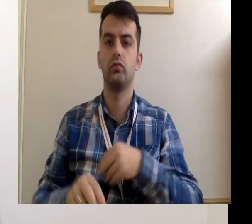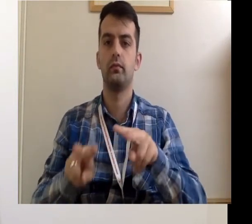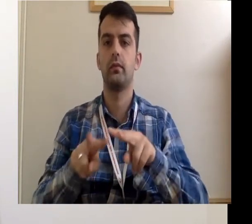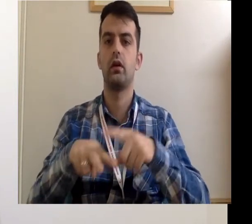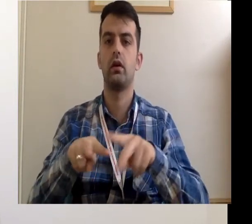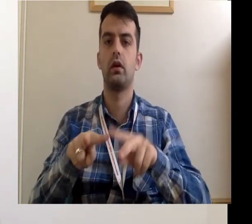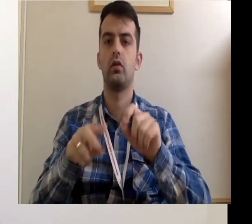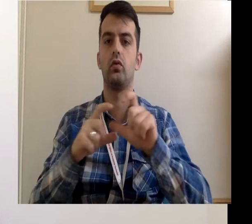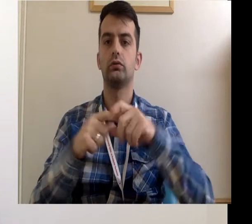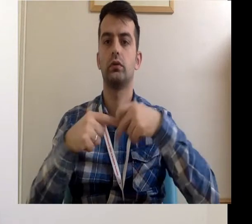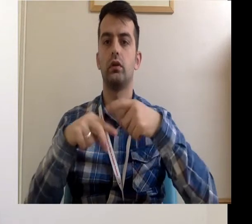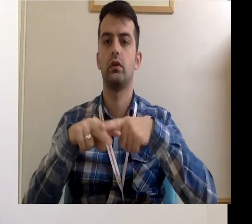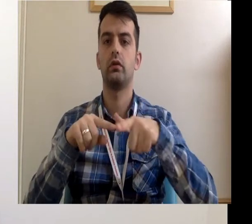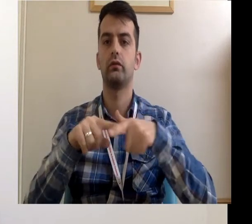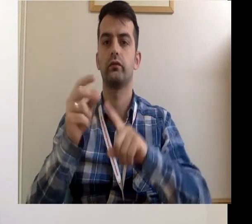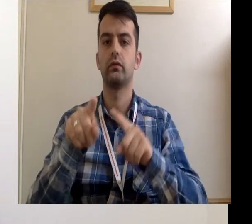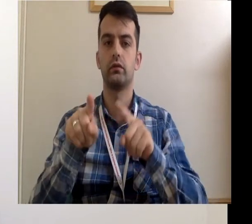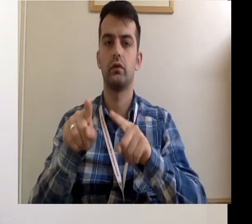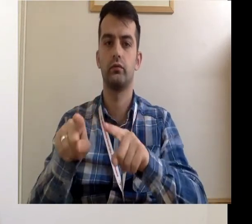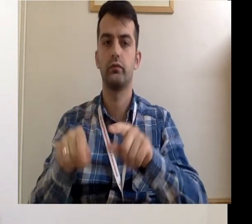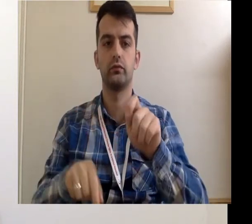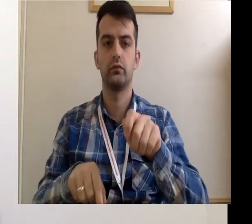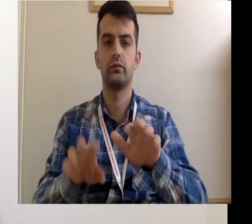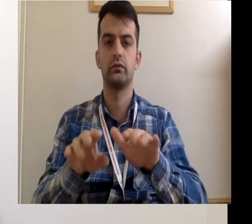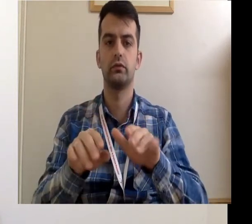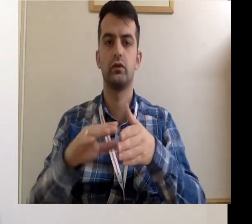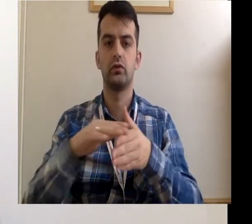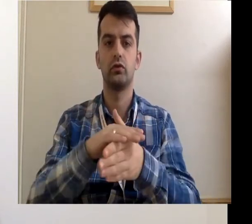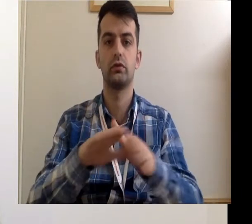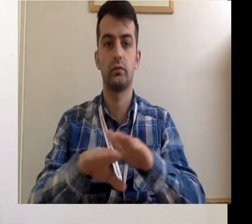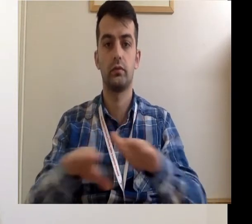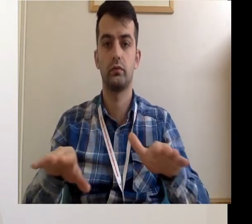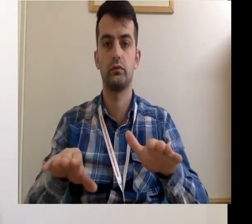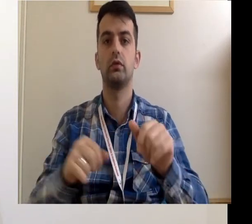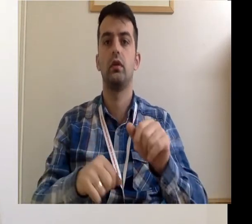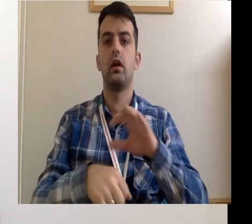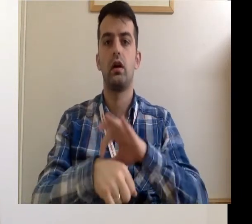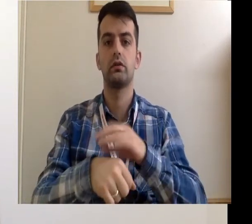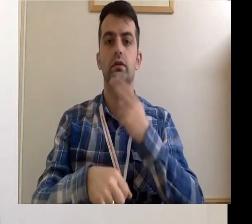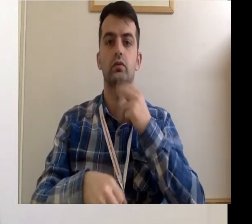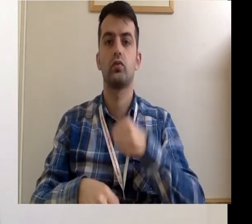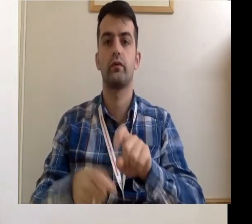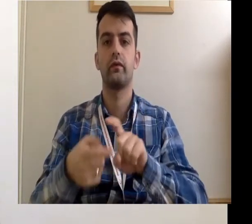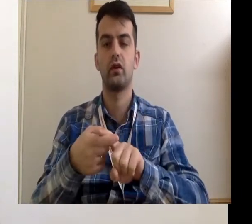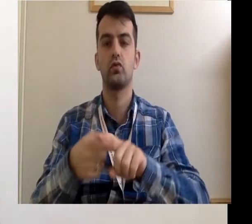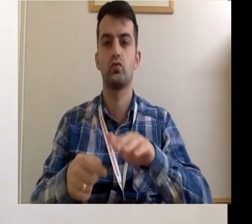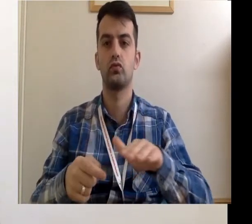görüntüleme merkezi içindeki radyoloji kliniği bölümüne gelerek randevu almaları gerekmektedir.